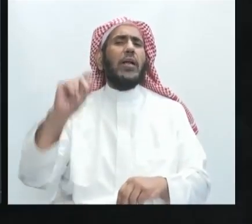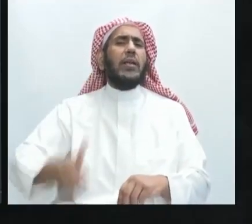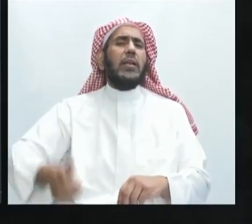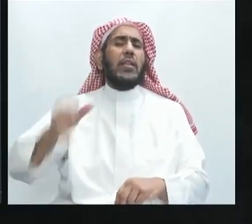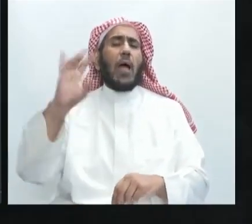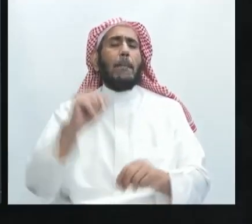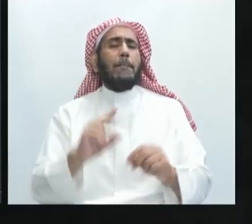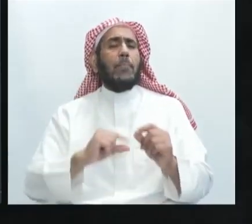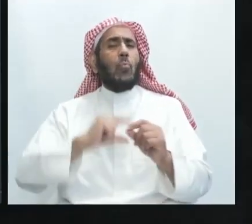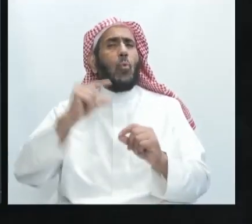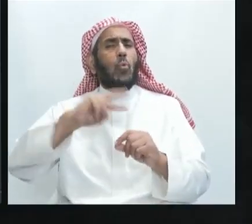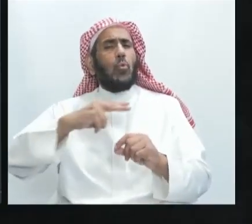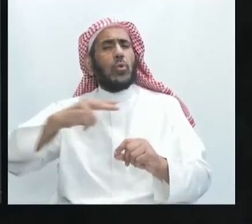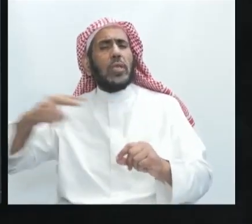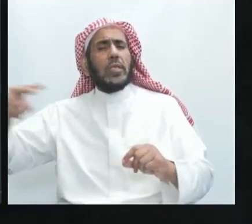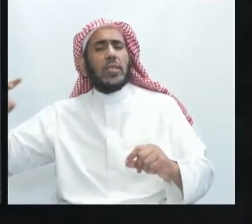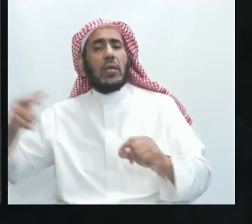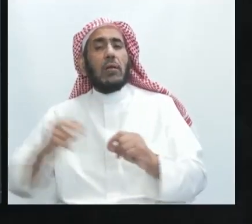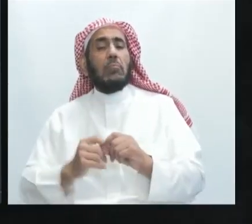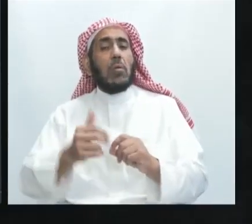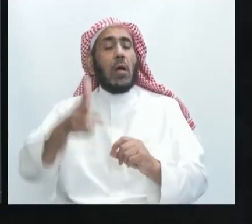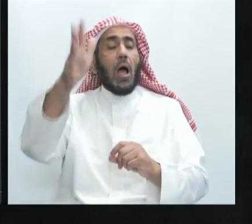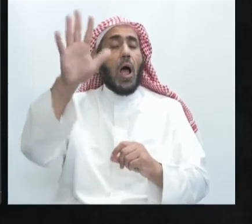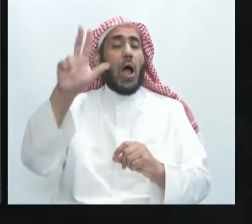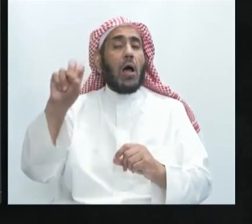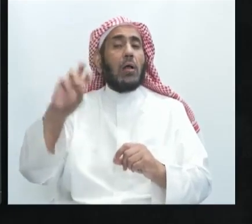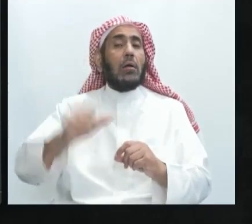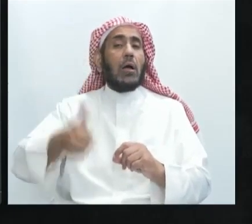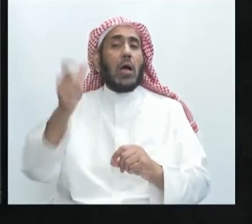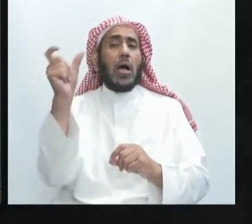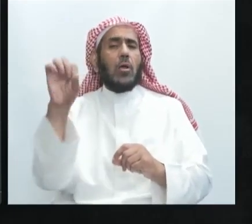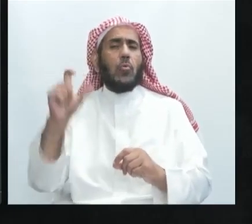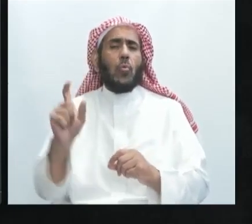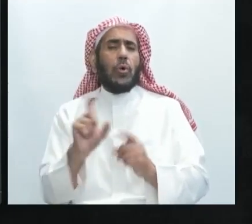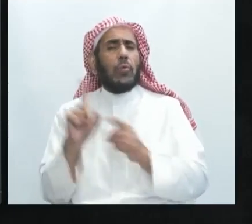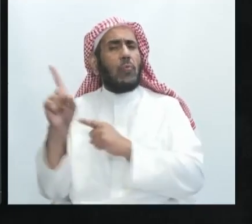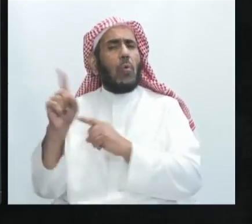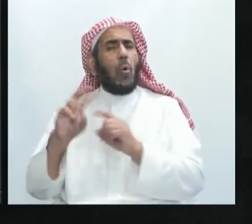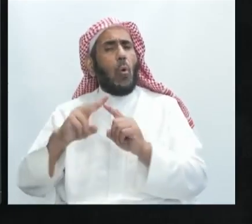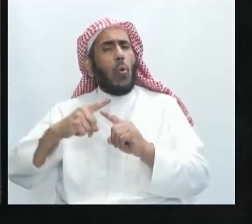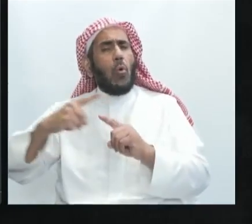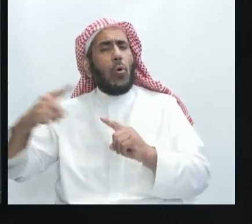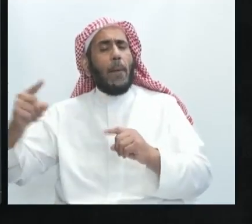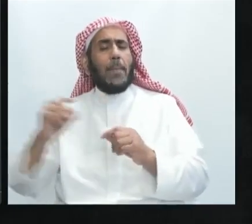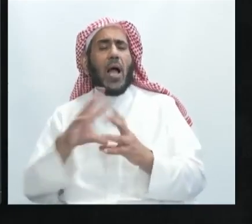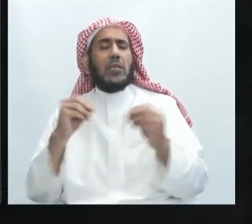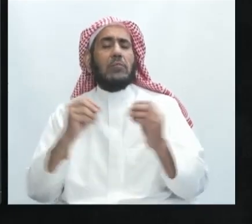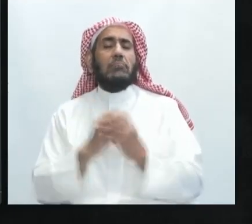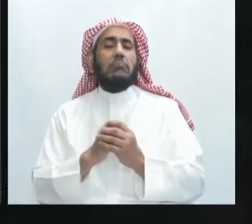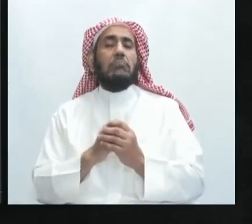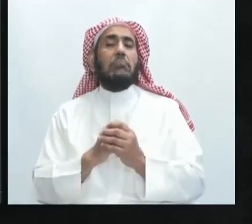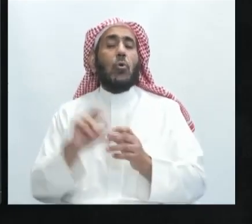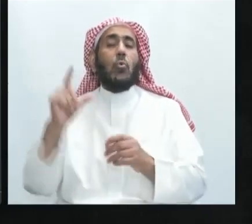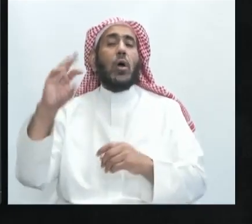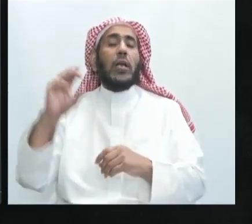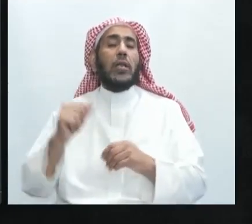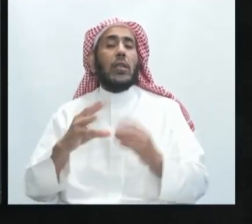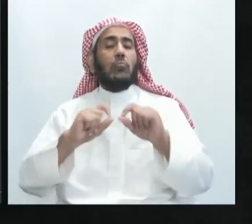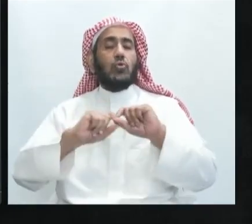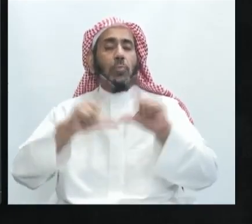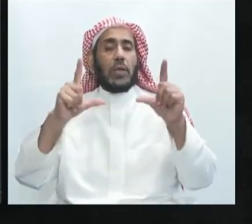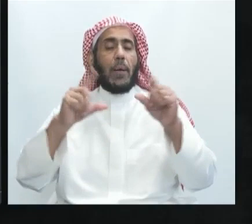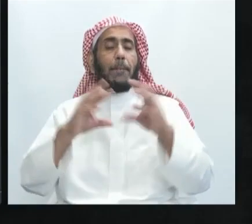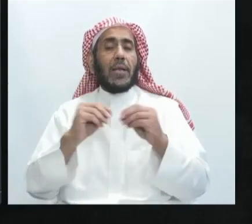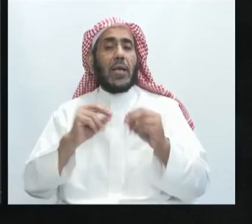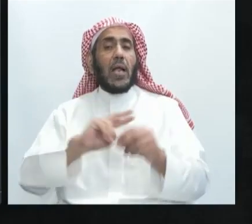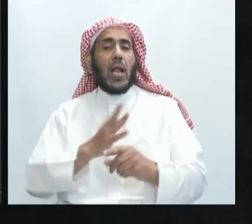اطلاقات تطلق على مصطلح القانون وهناك اطلاقات تطلق على مصطلح النظام وسنبينها من